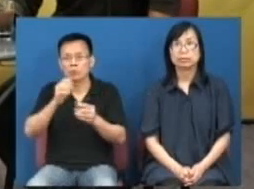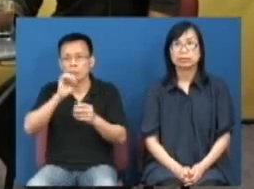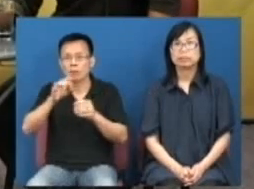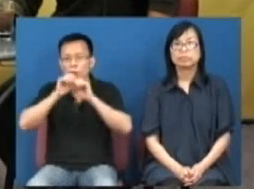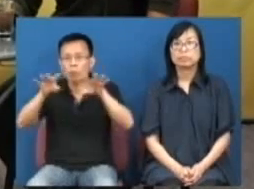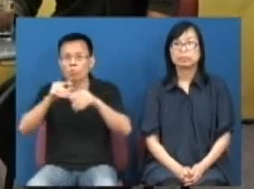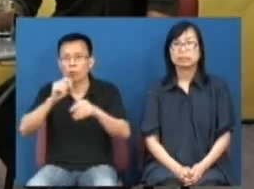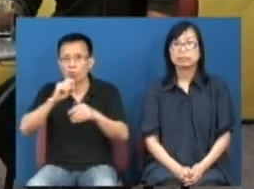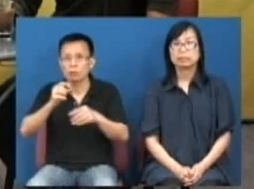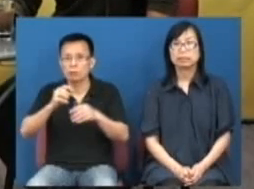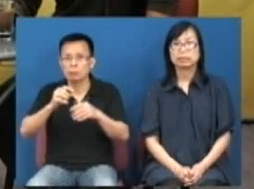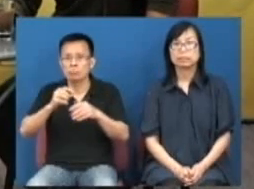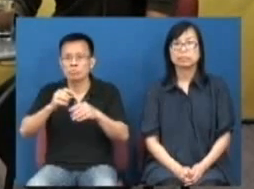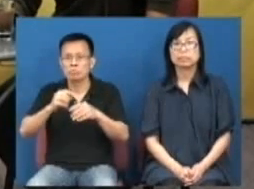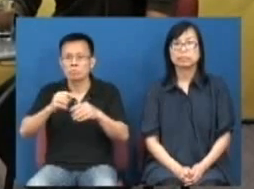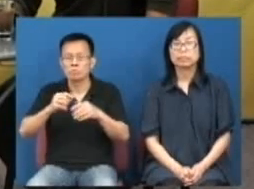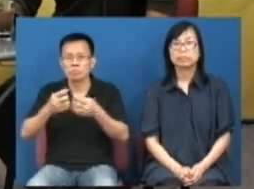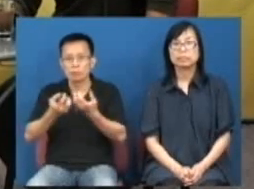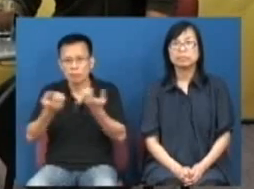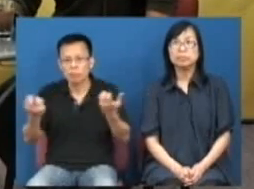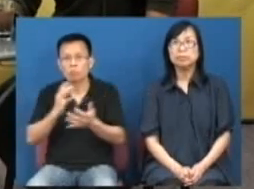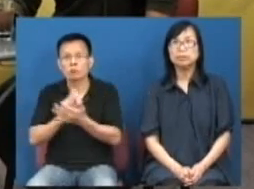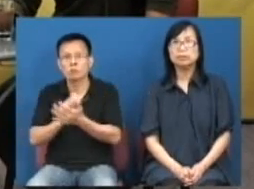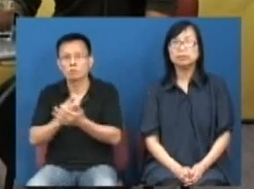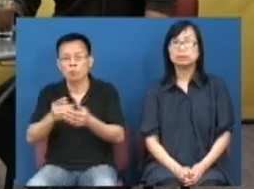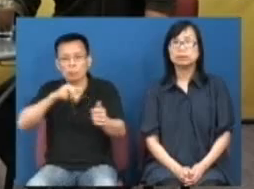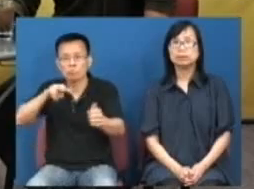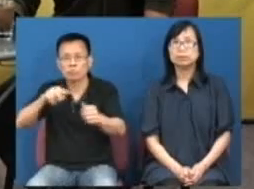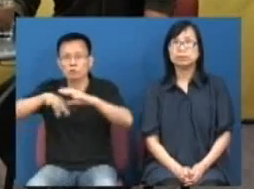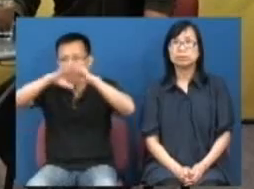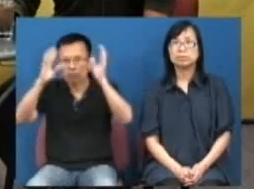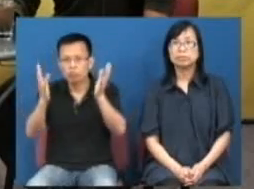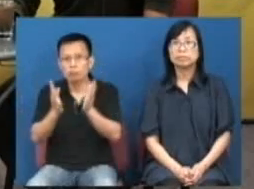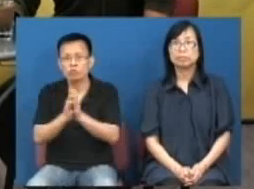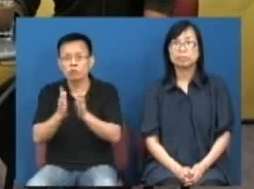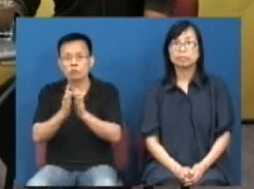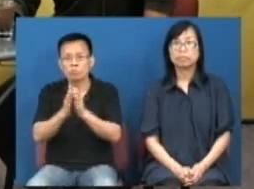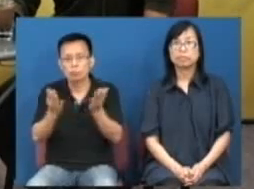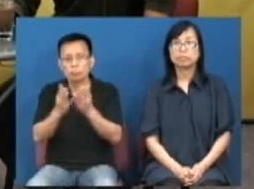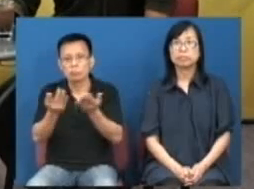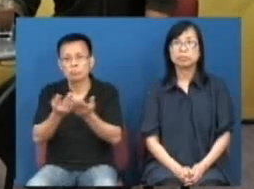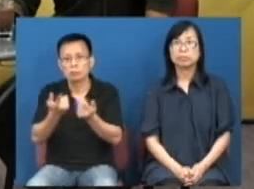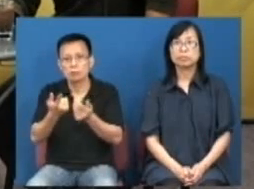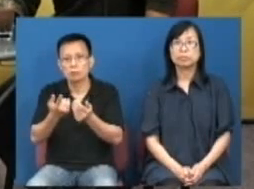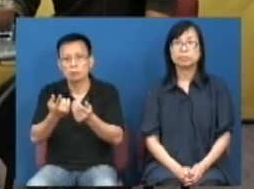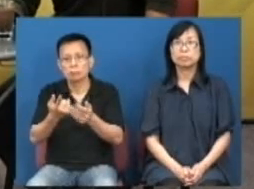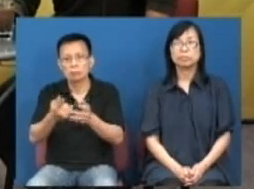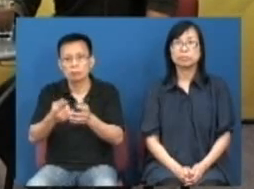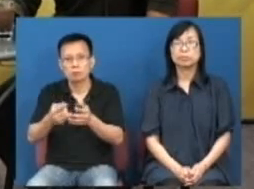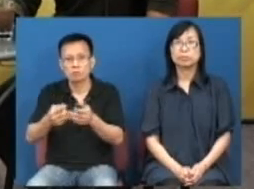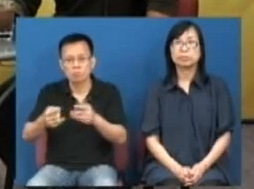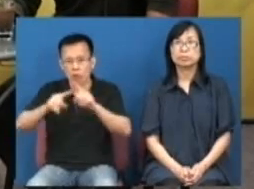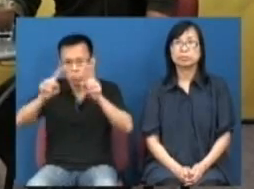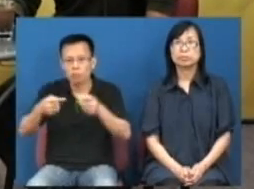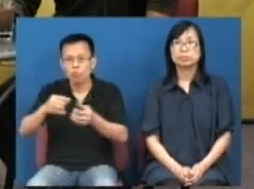嚇！ 咁樣你咪管曬所有嘅媒體啦，傳統媒體咪豁免我哋咯，繼續豁免有乜問題啫？你唔會夠